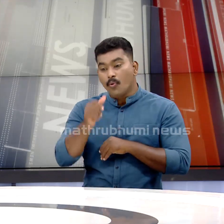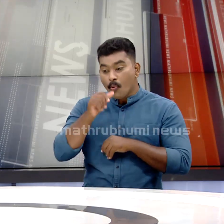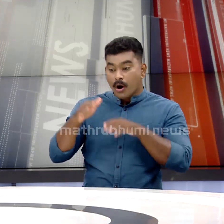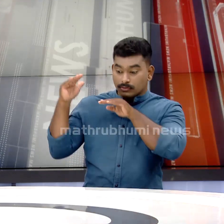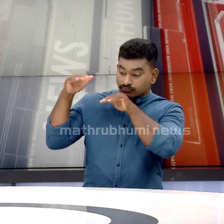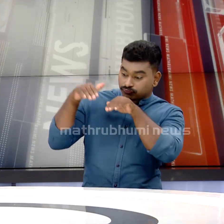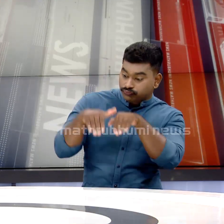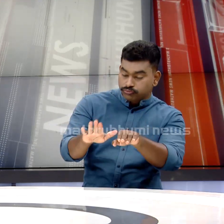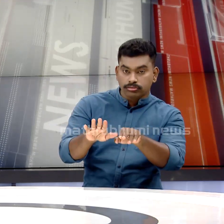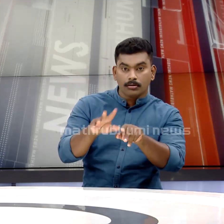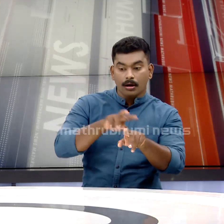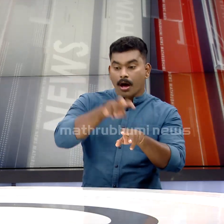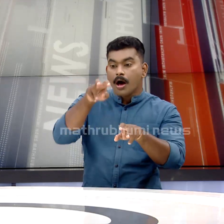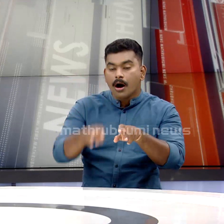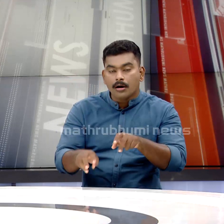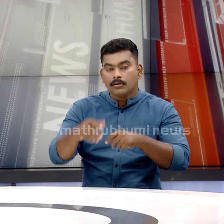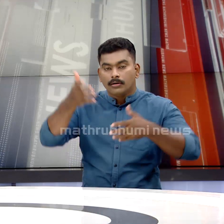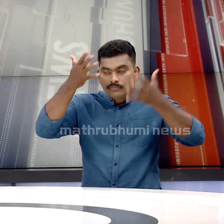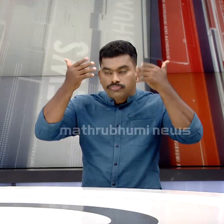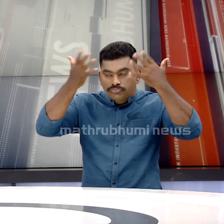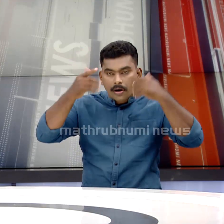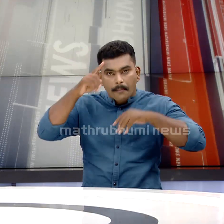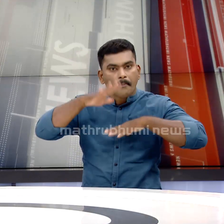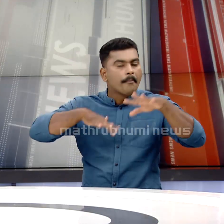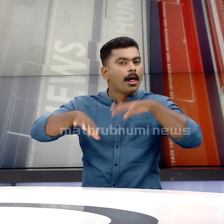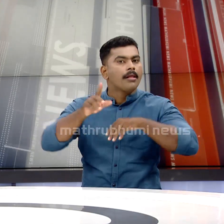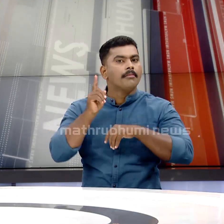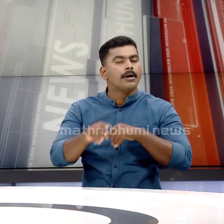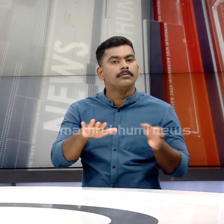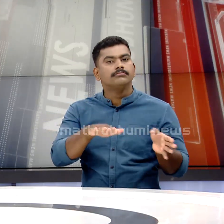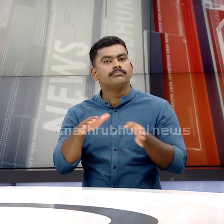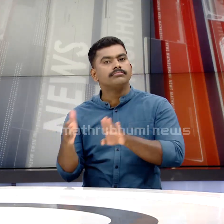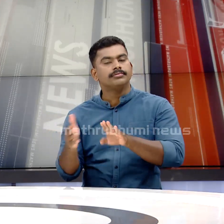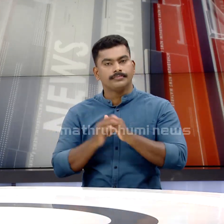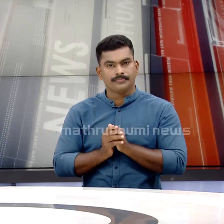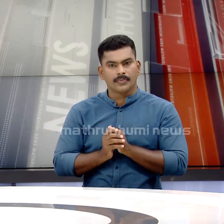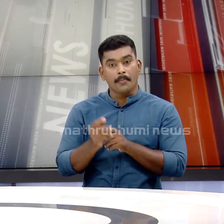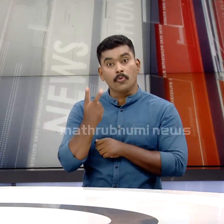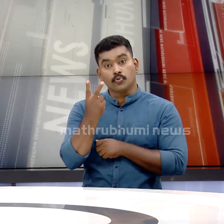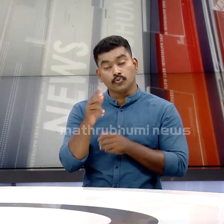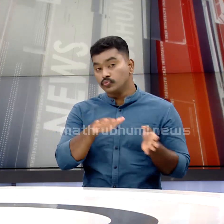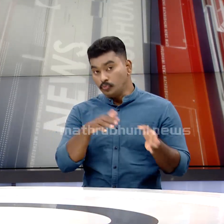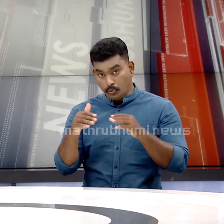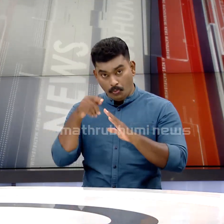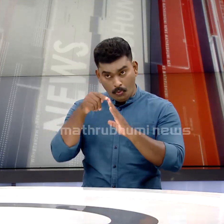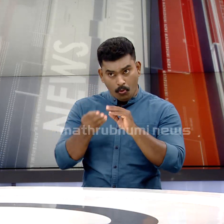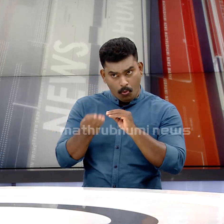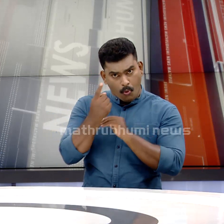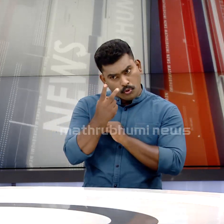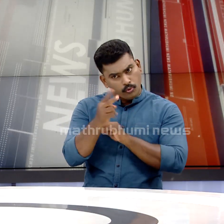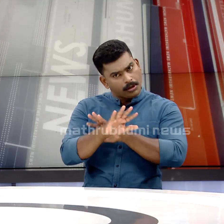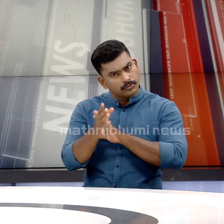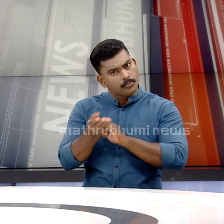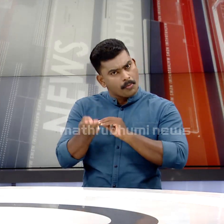മരിച്ചത്. ലിഷോയുടെ വിശദാംശങ്ങളുമായി ലിഷോയ്, എപ്പോഴായിരുന്നു സംഭവം? ഇവർ രണ്ടുപേരും മാത്രമേ ഉണ്ടായിരുന്നുള്ളൂ, കൂടുതൽ പേർ വെള്ളച്ചാട്ടത്തിലേക്ക്